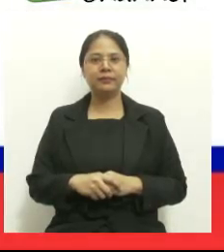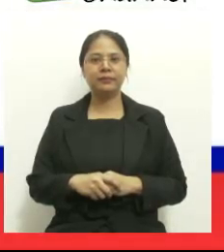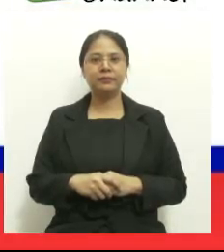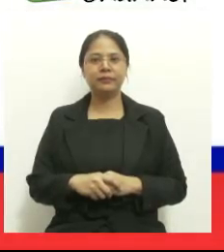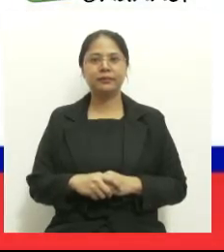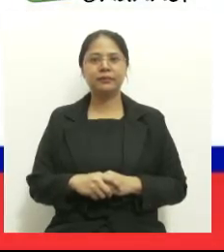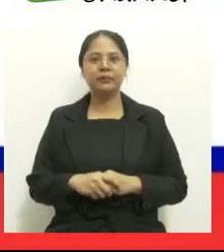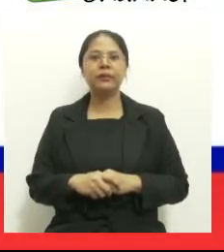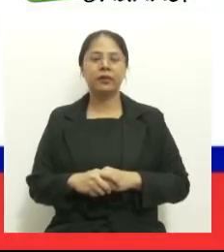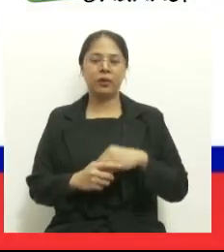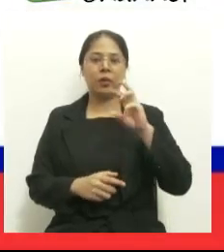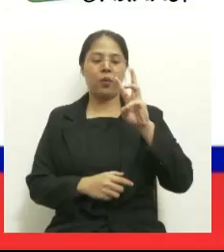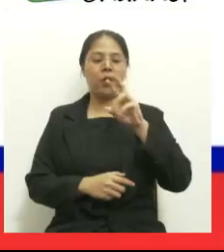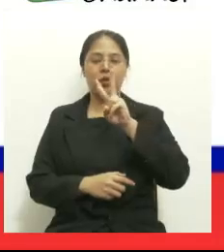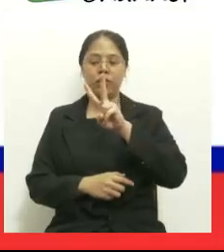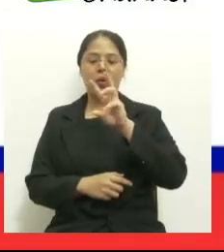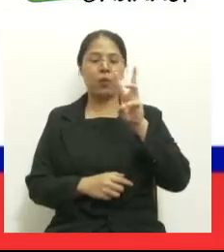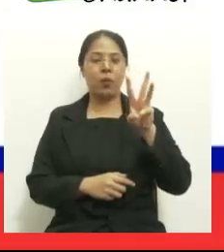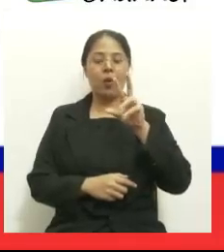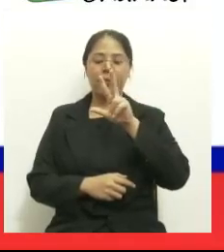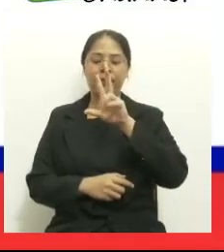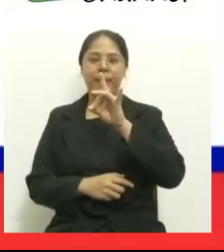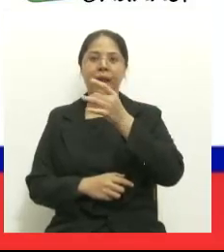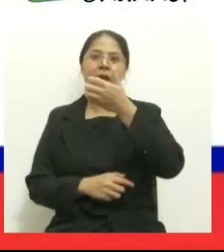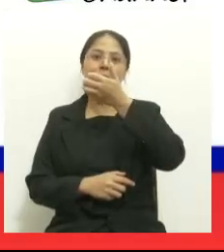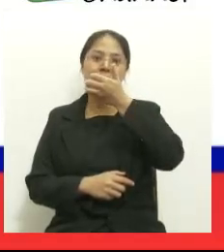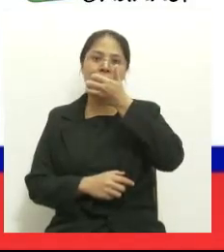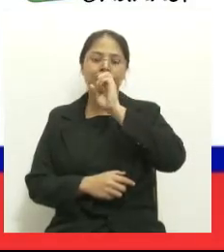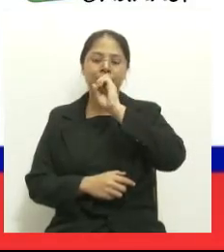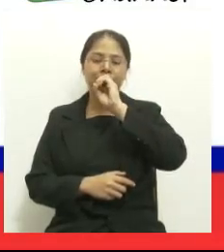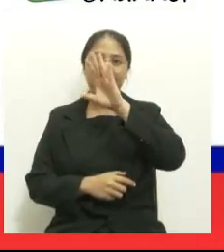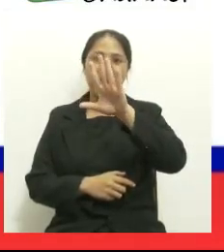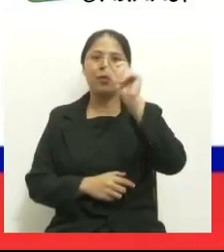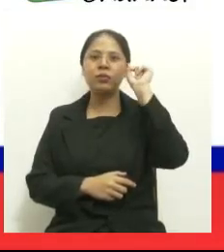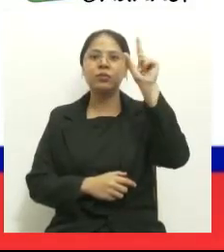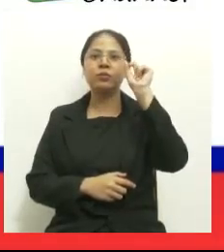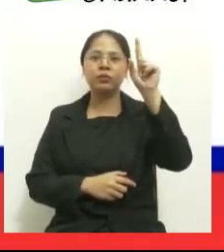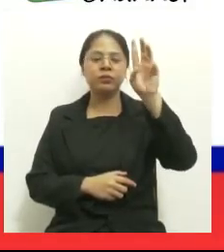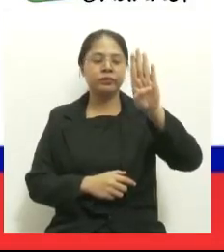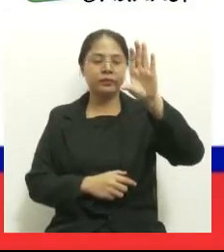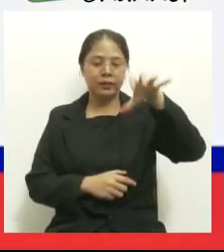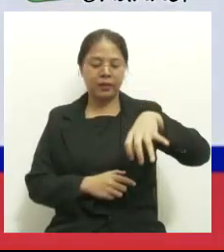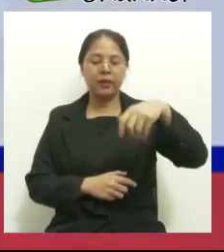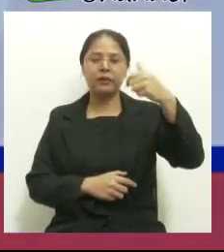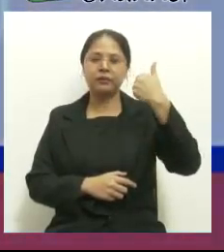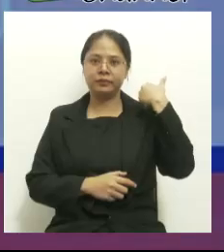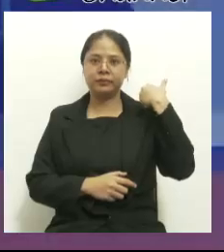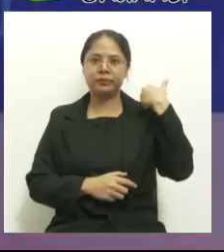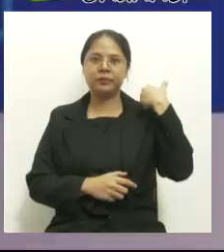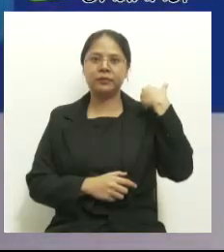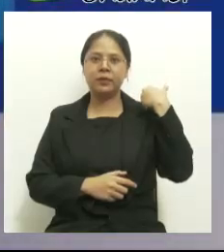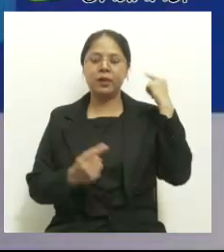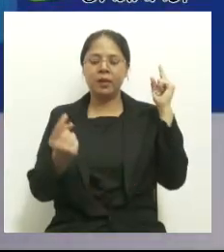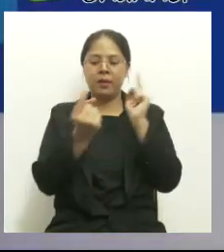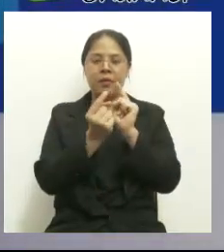ว.2 ว.8ขณะนี้มีผู้แจ้งเหตุด่วนเข้ามาบริษัทสร้างการดีสาขาโรงเรียนบ้านดงป่าหวายจะ